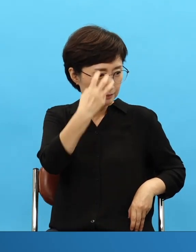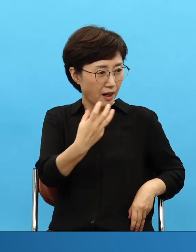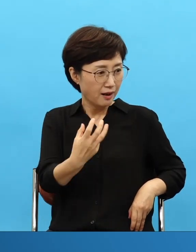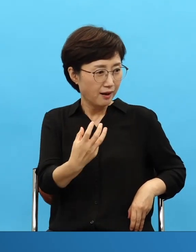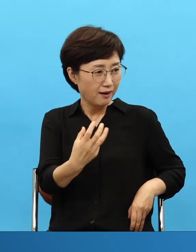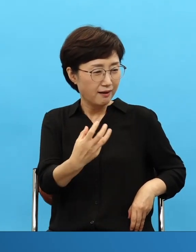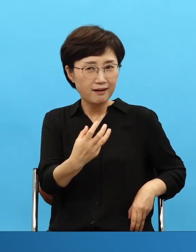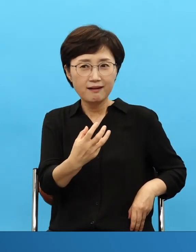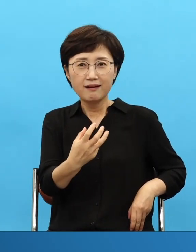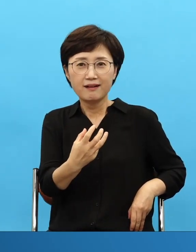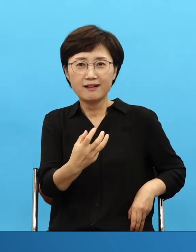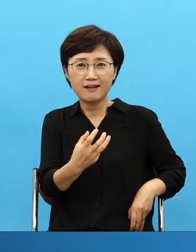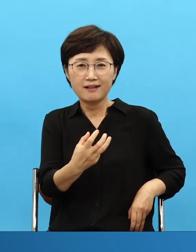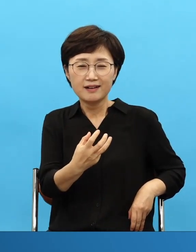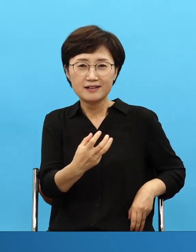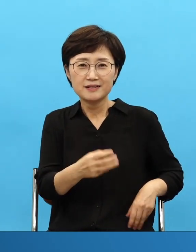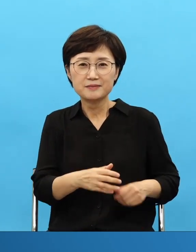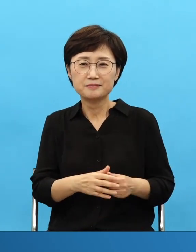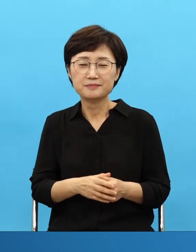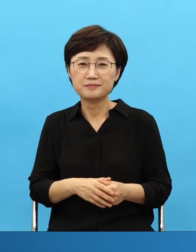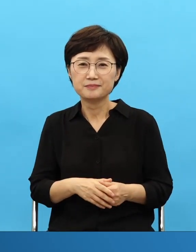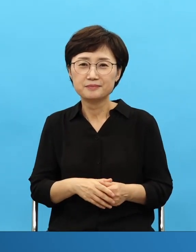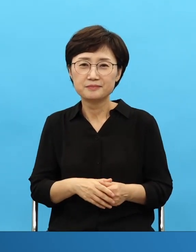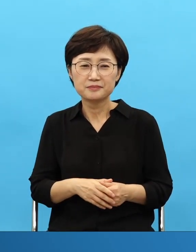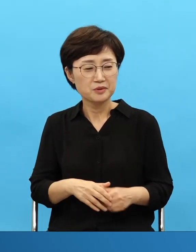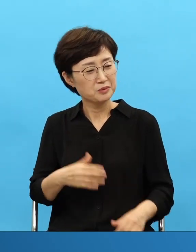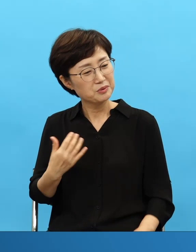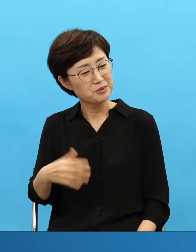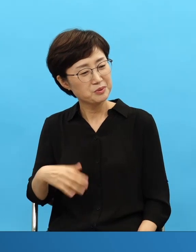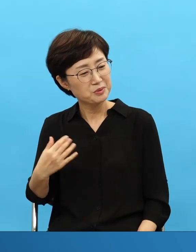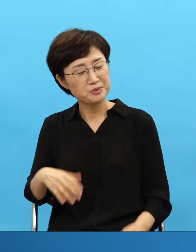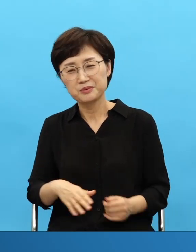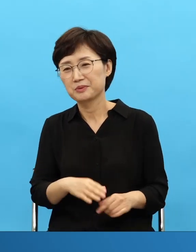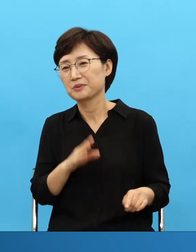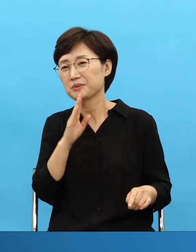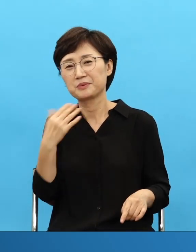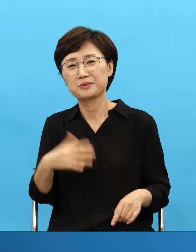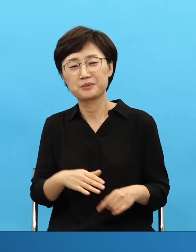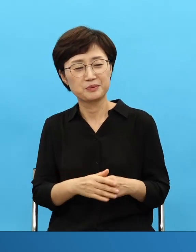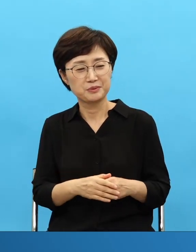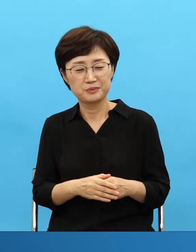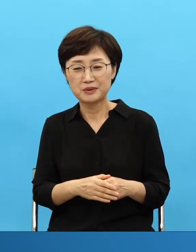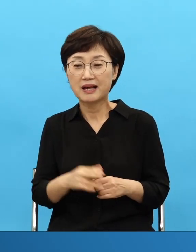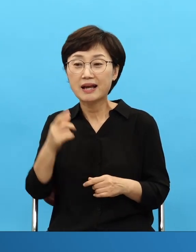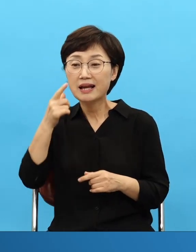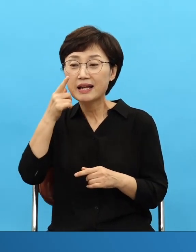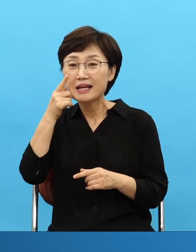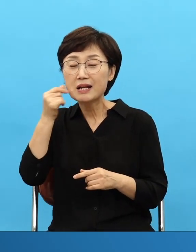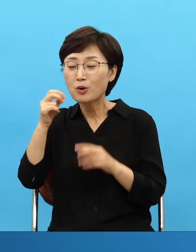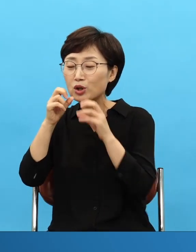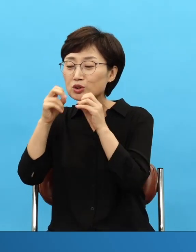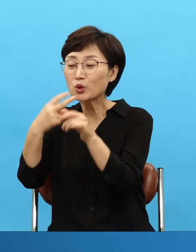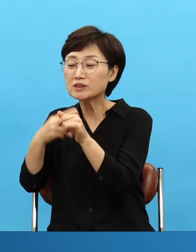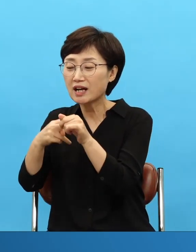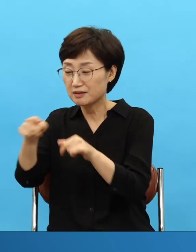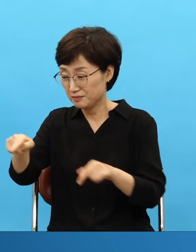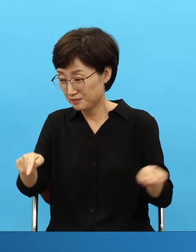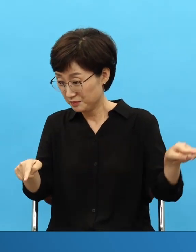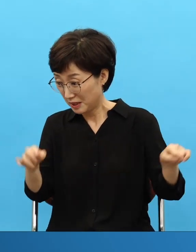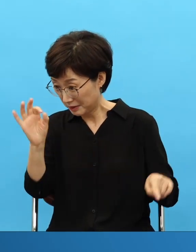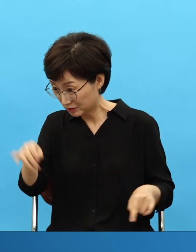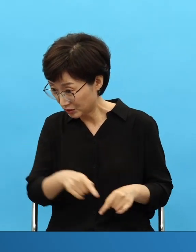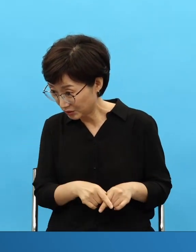cigarette butt in that container and then put it back into their pocket. 근데 일본 선교사한테 물어봤어요. And so I asked the Japanese missionary,